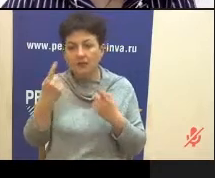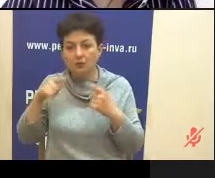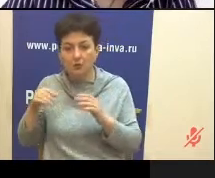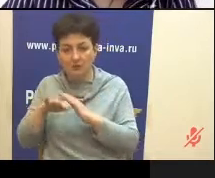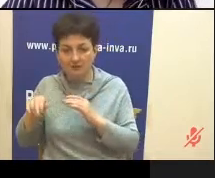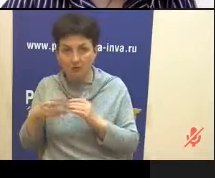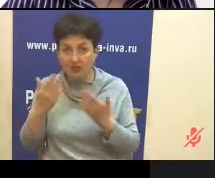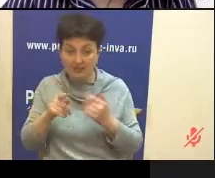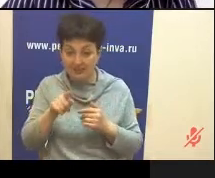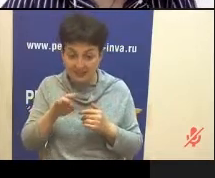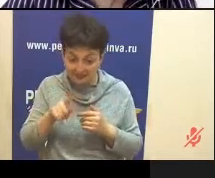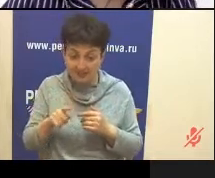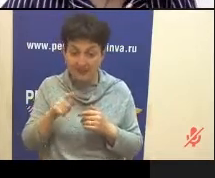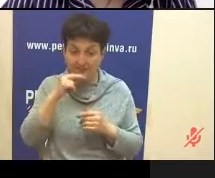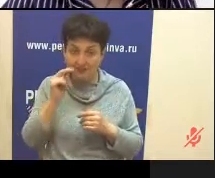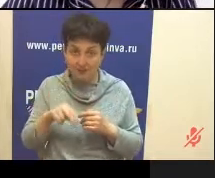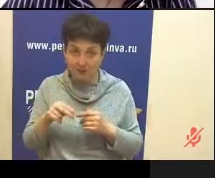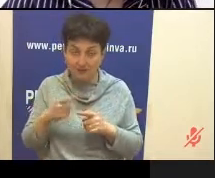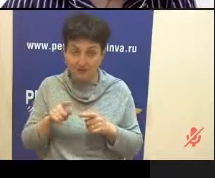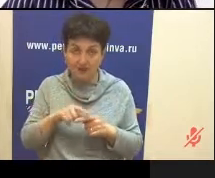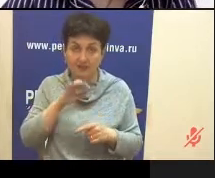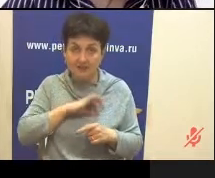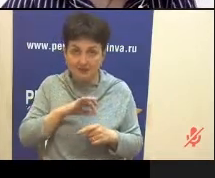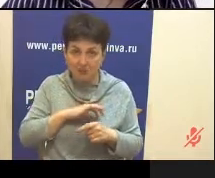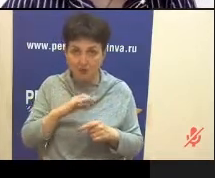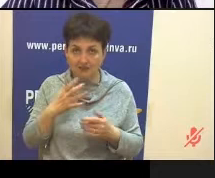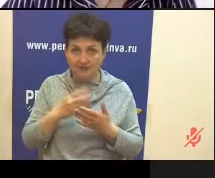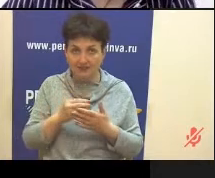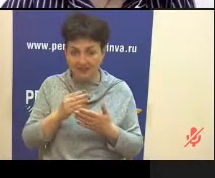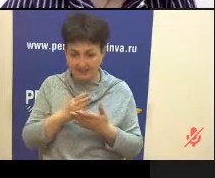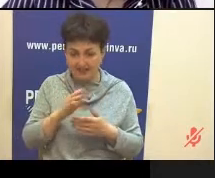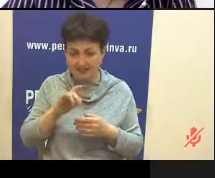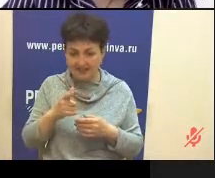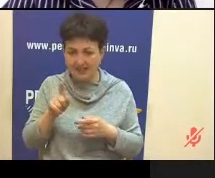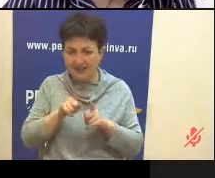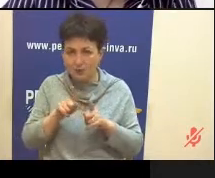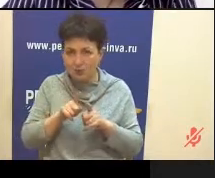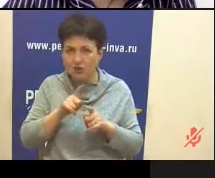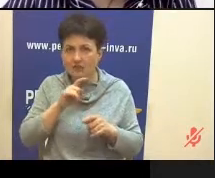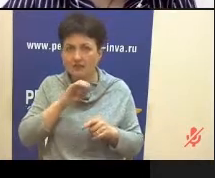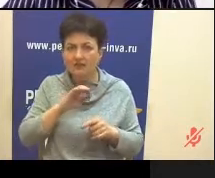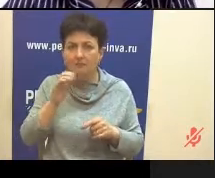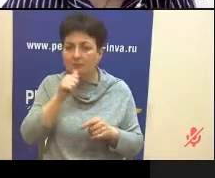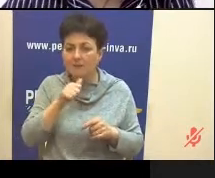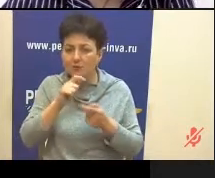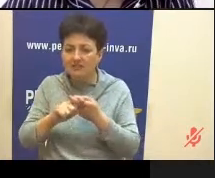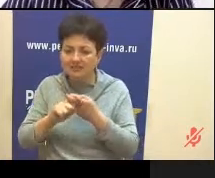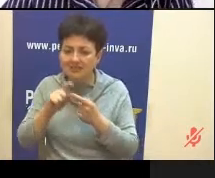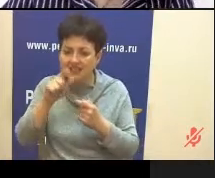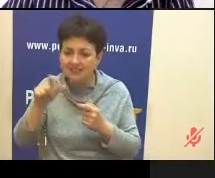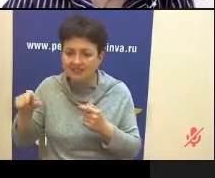группой или какой-то другой фонд. Даже если не вы этому виной, используйте это в своих целях тоже.